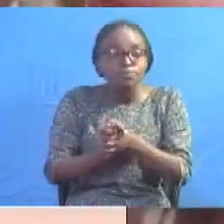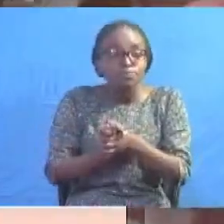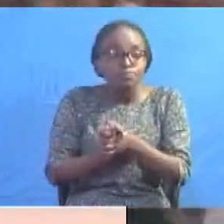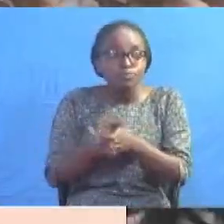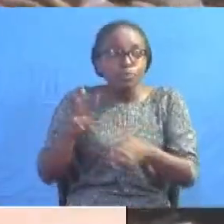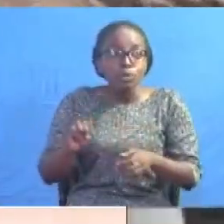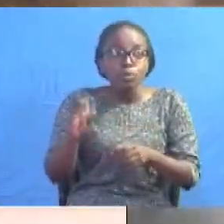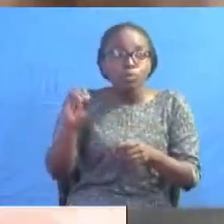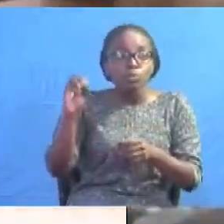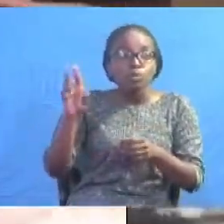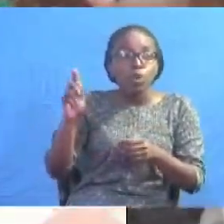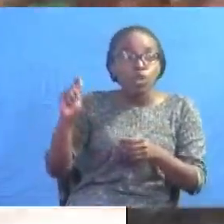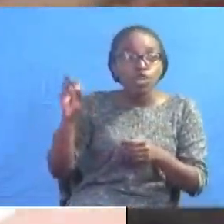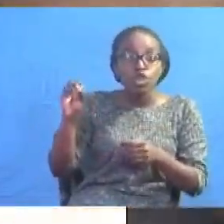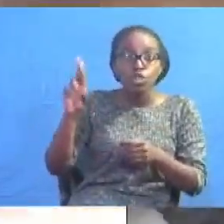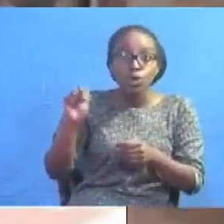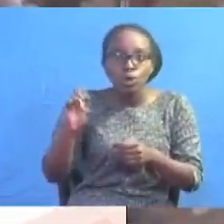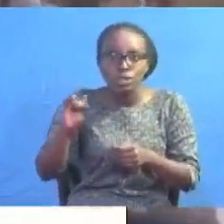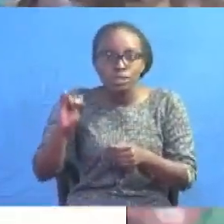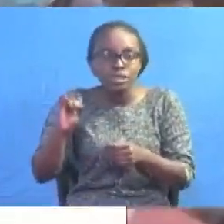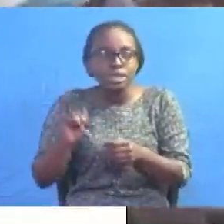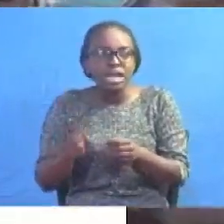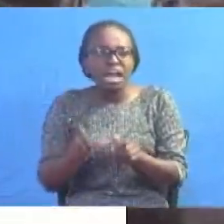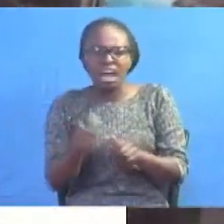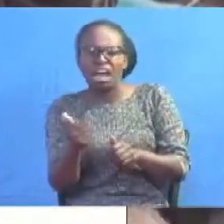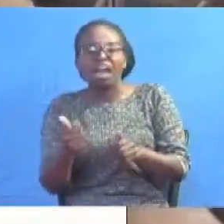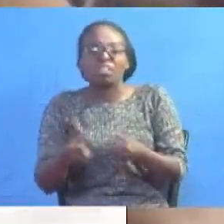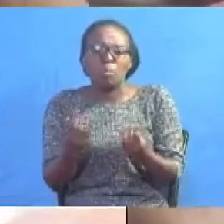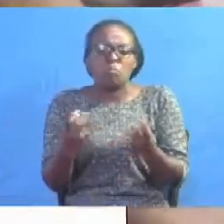Mudhoni Ndonga, Sarabi Band, Gravity Band na wengine wengi.